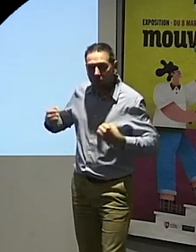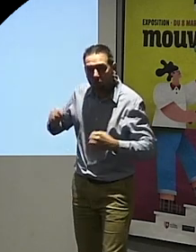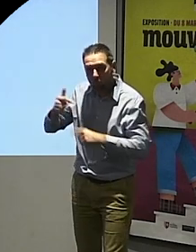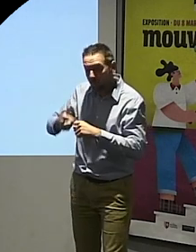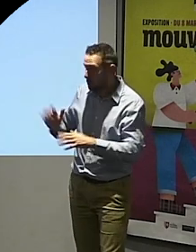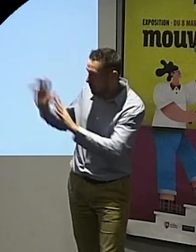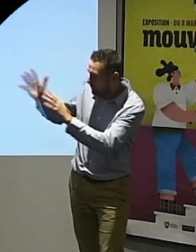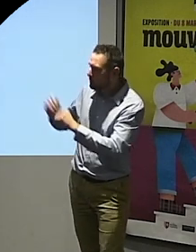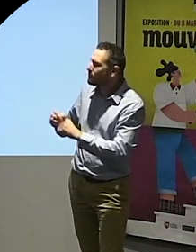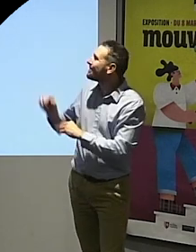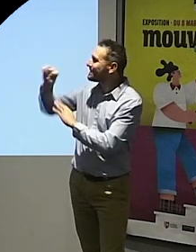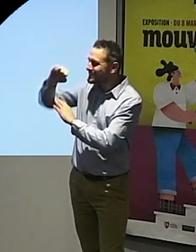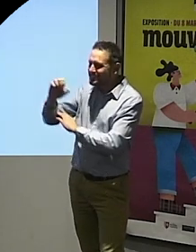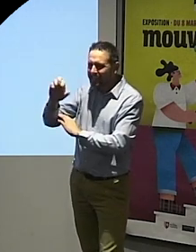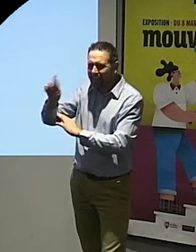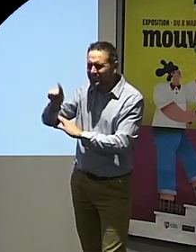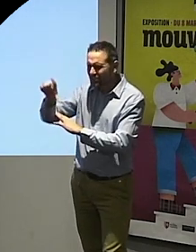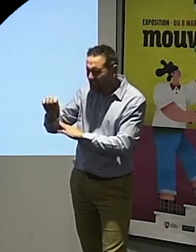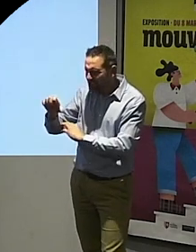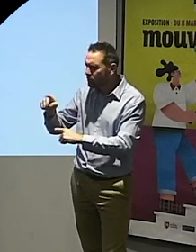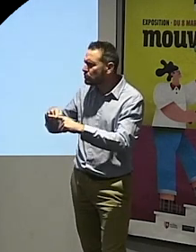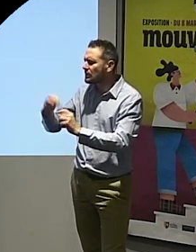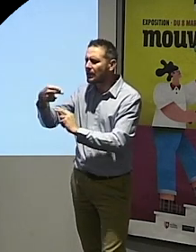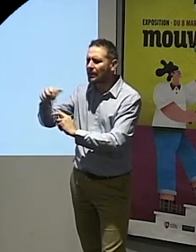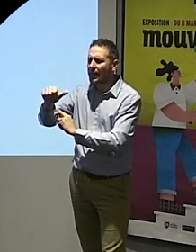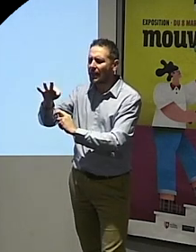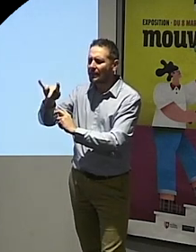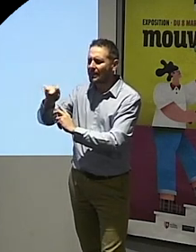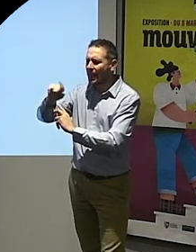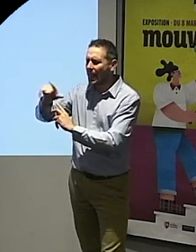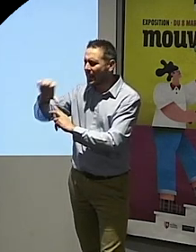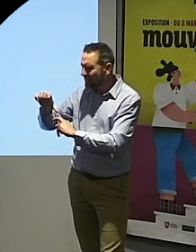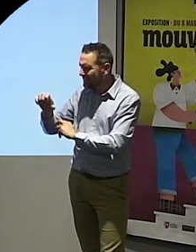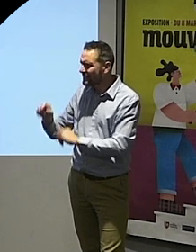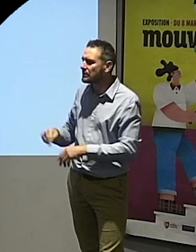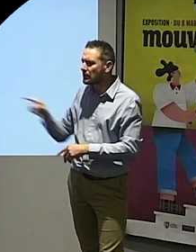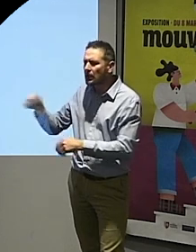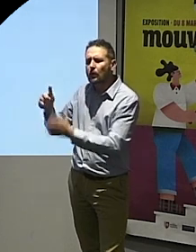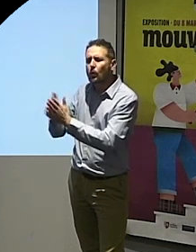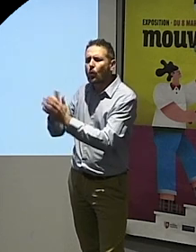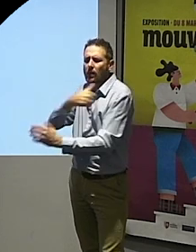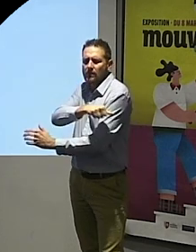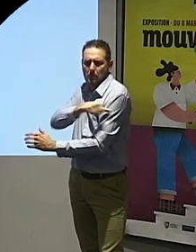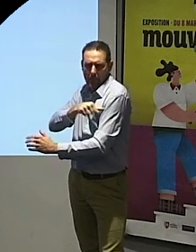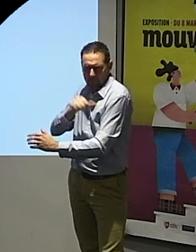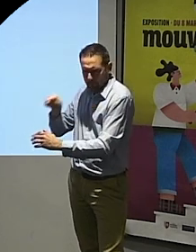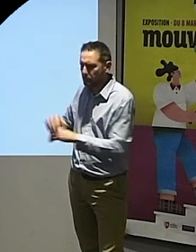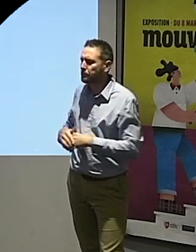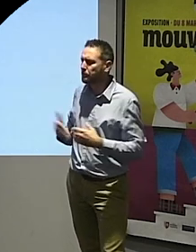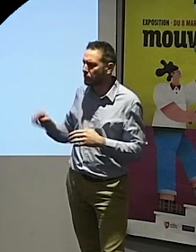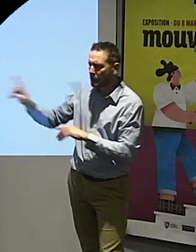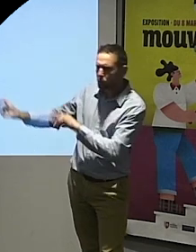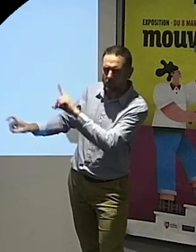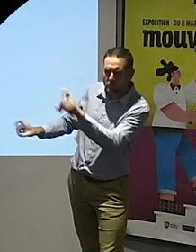pour Serge et puis Nathalie. Donc Serge qui entraîne et Nathalie qui est infirmière au logis de la cour. Qu'est-ce que